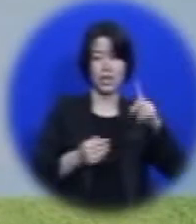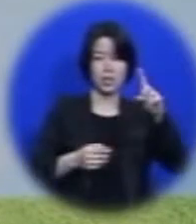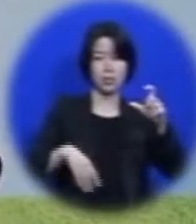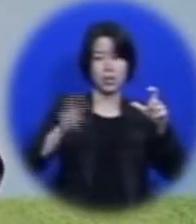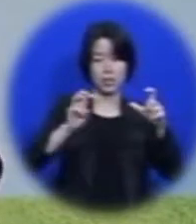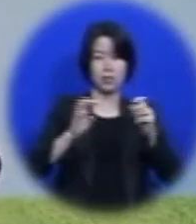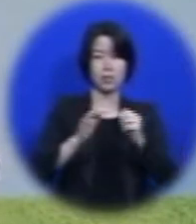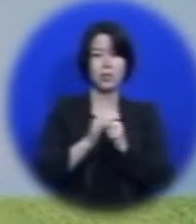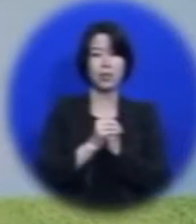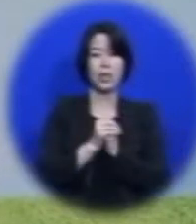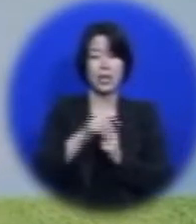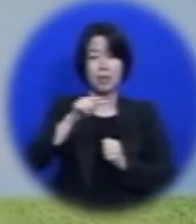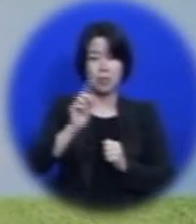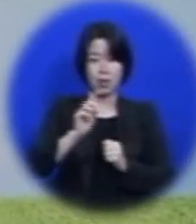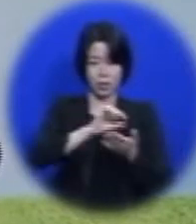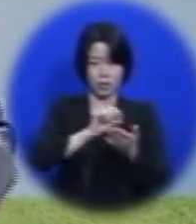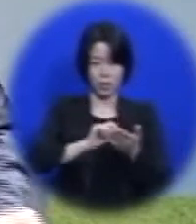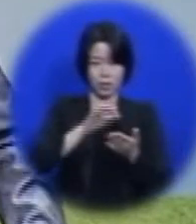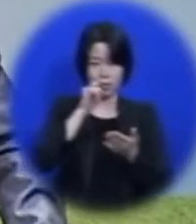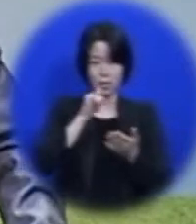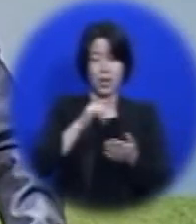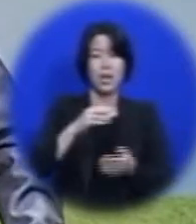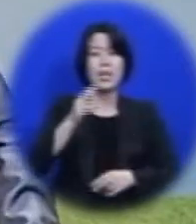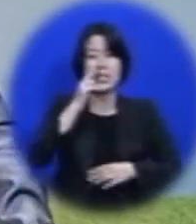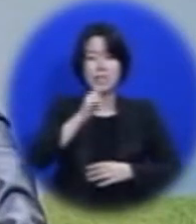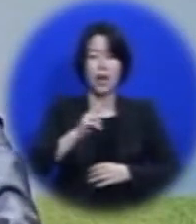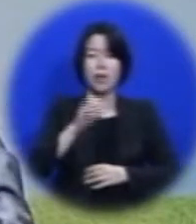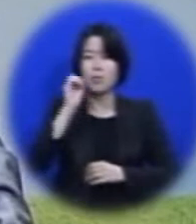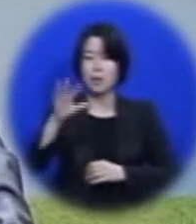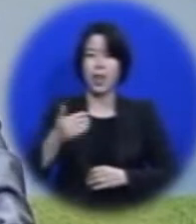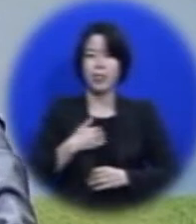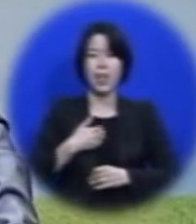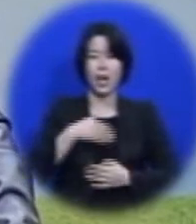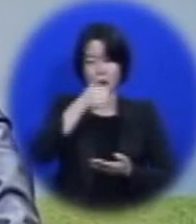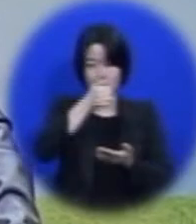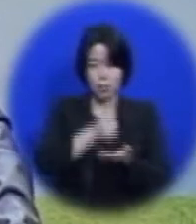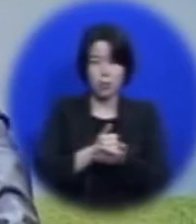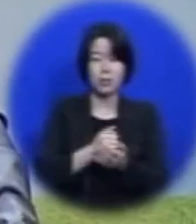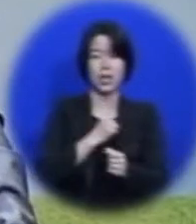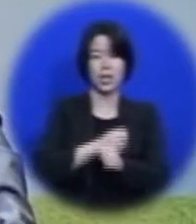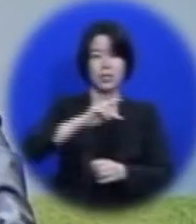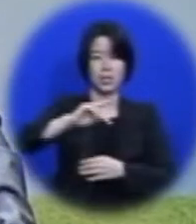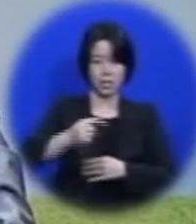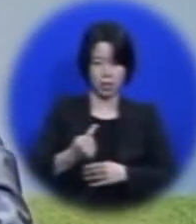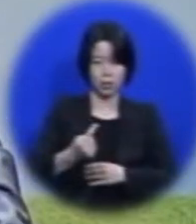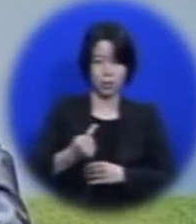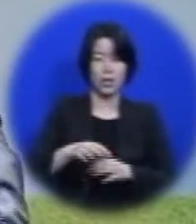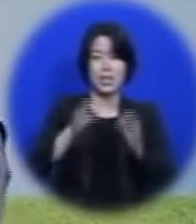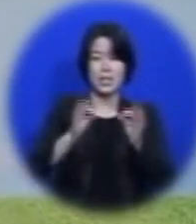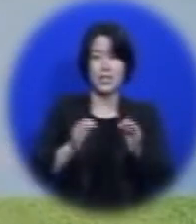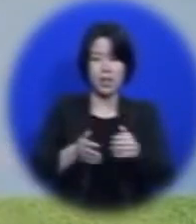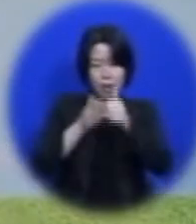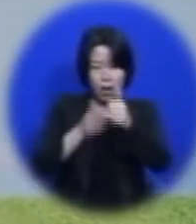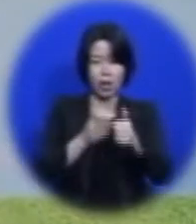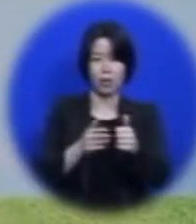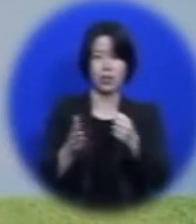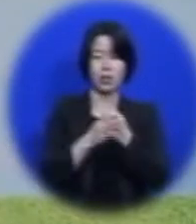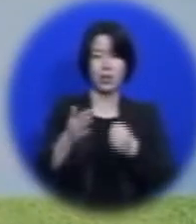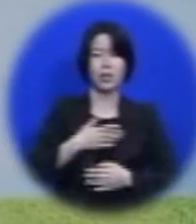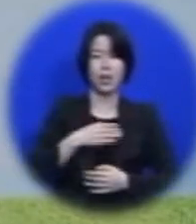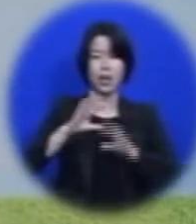보면 이렇게 기록했습니다. 사울이 이르되 내가 범죄하였을지라도 이제 청하옵나니